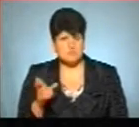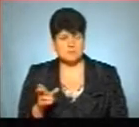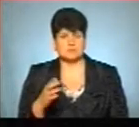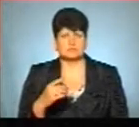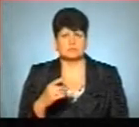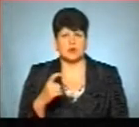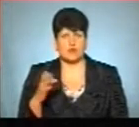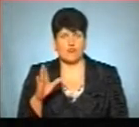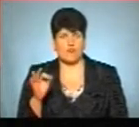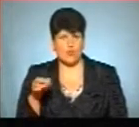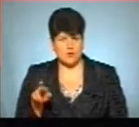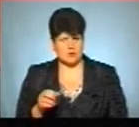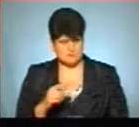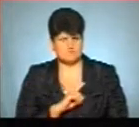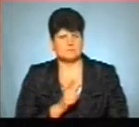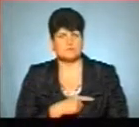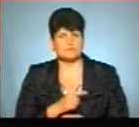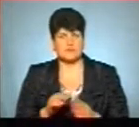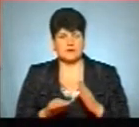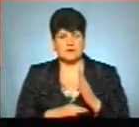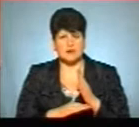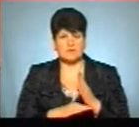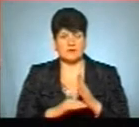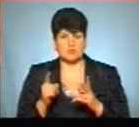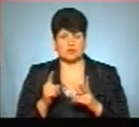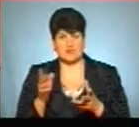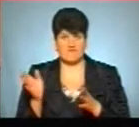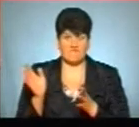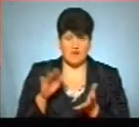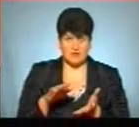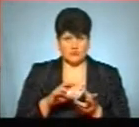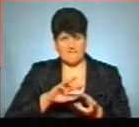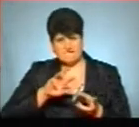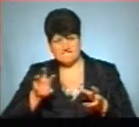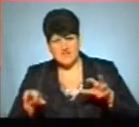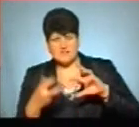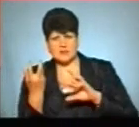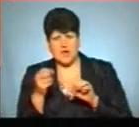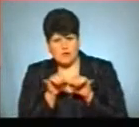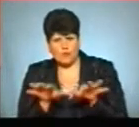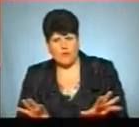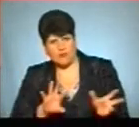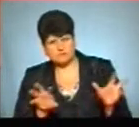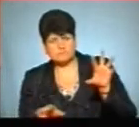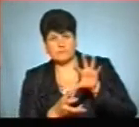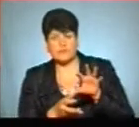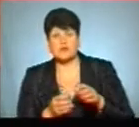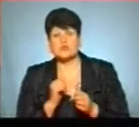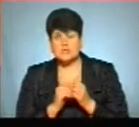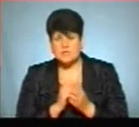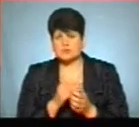міцні. Тому їх, якщо валить, то тільки вивертає з коренем. У нас і такі явища часом бувають у наших скверах,